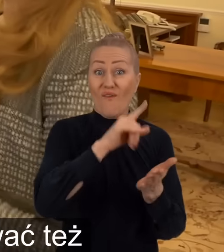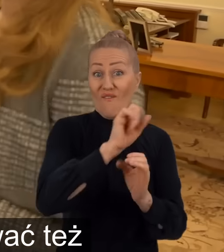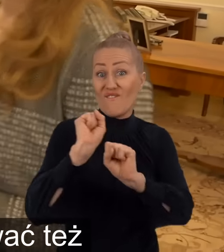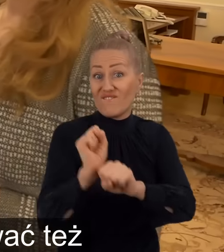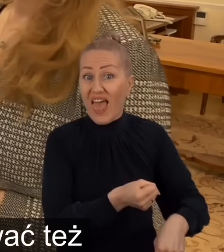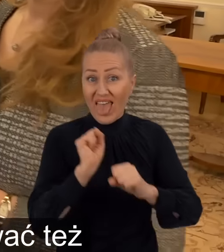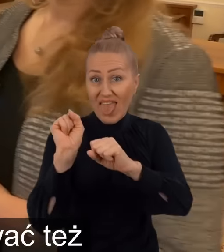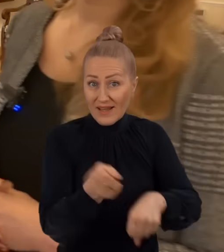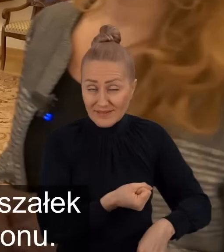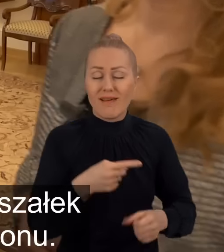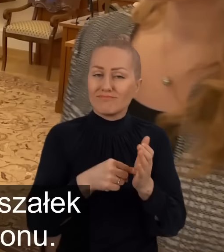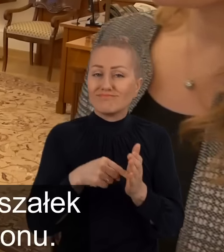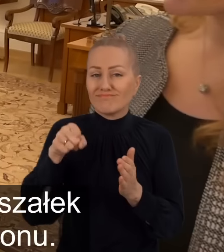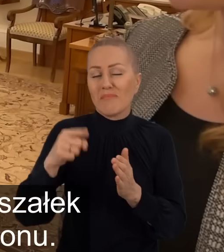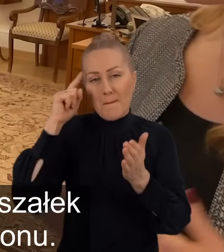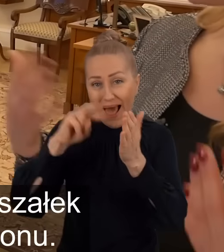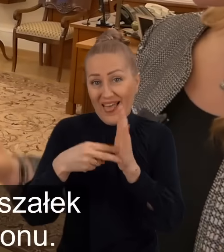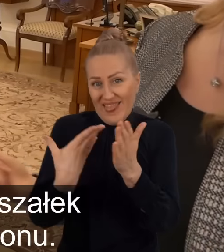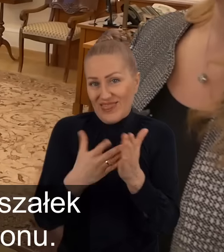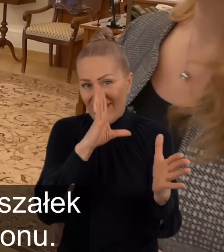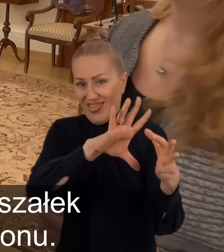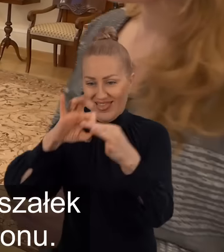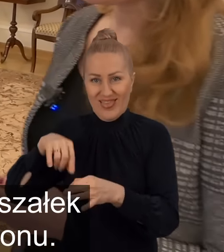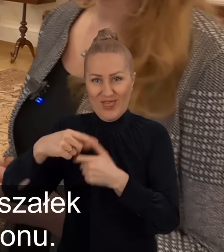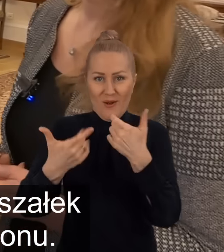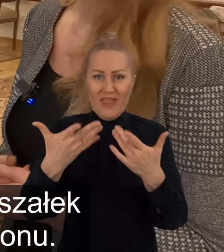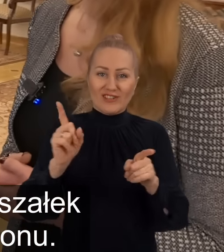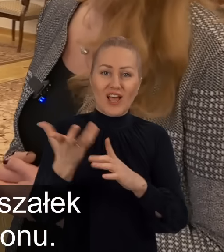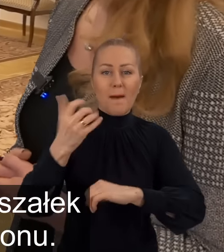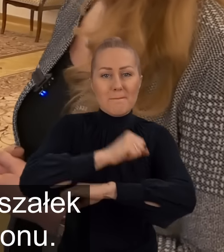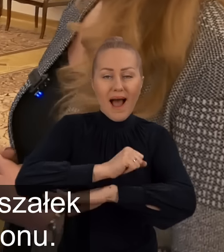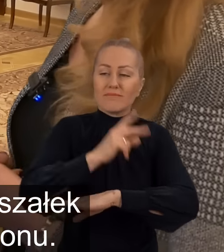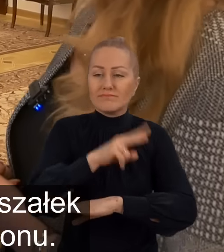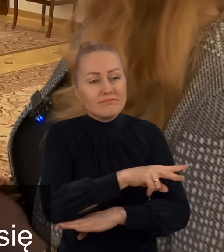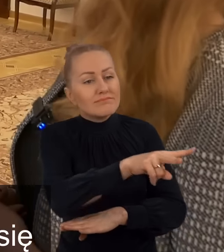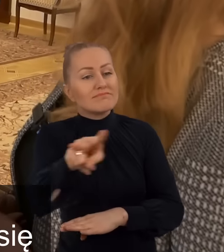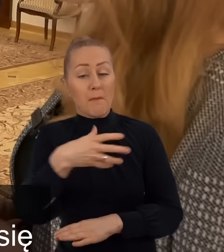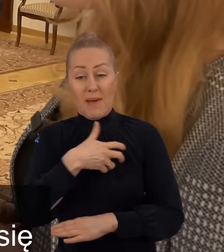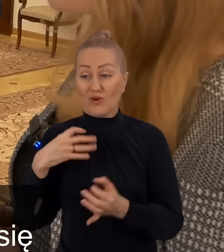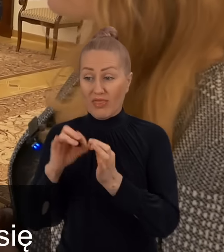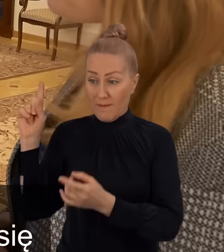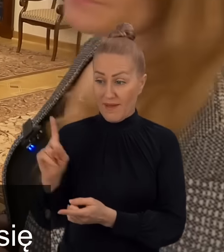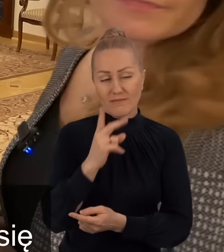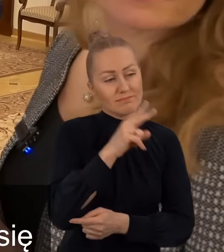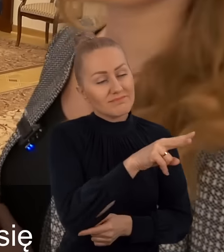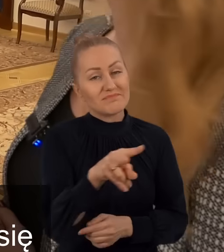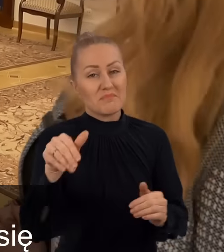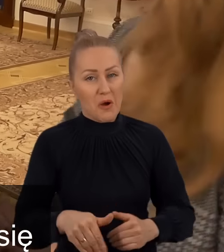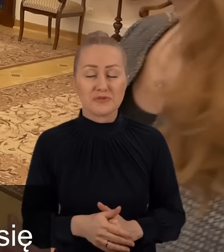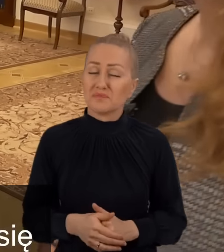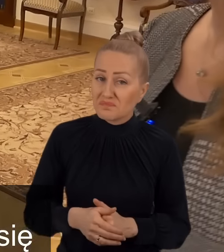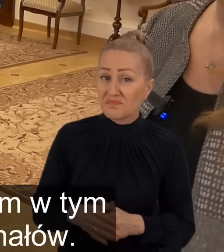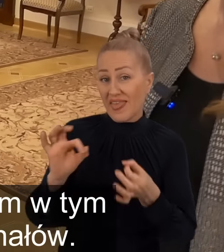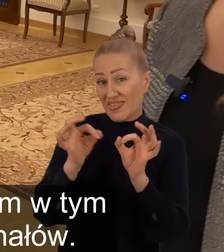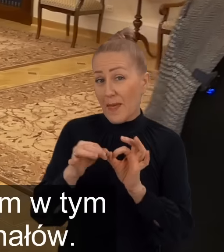w założeniu miał się znajdować też taki duży dziedziniec, na który marszałek mógłby spoglądać właśnie z balkonu. Bardzo bym chciał, żeby, o ile ten budynek